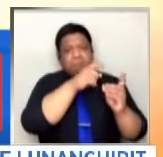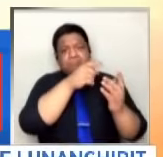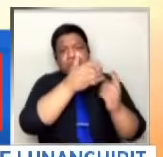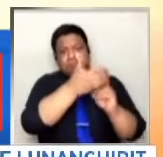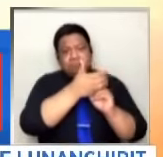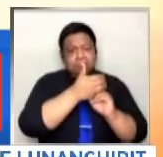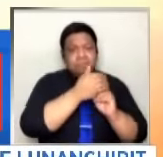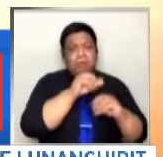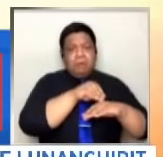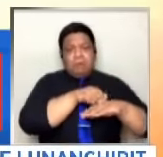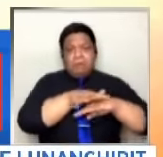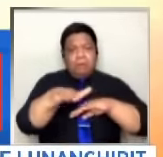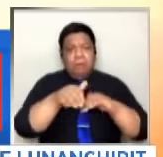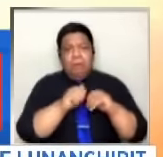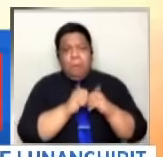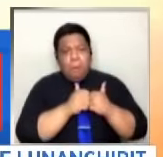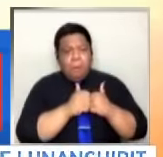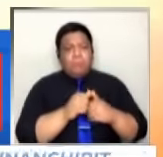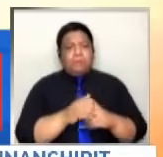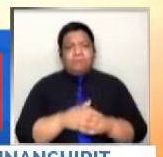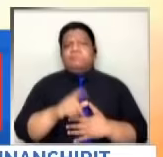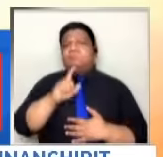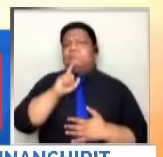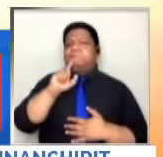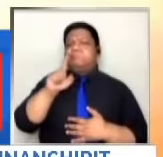Well, may effect talaga yung ano,